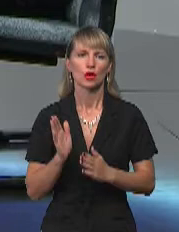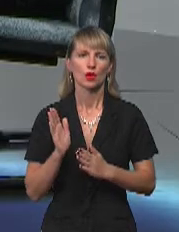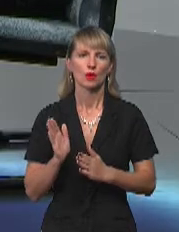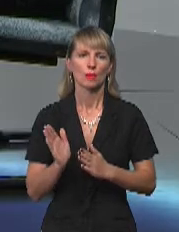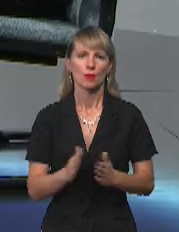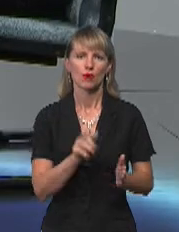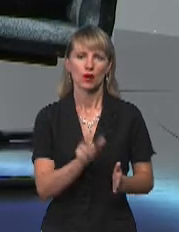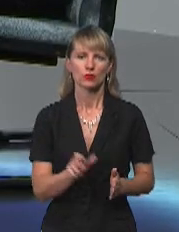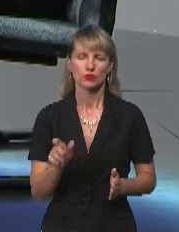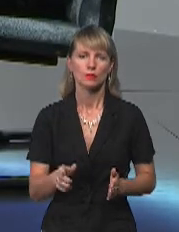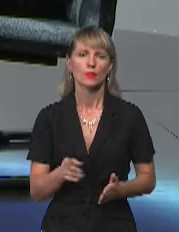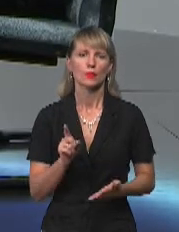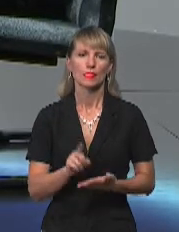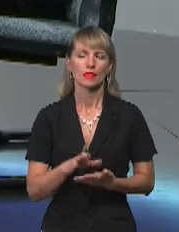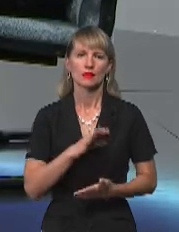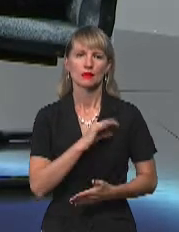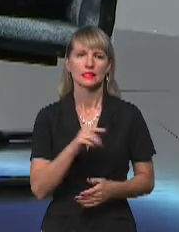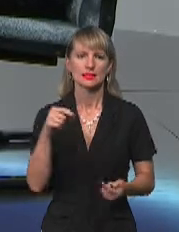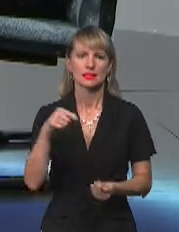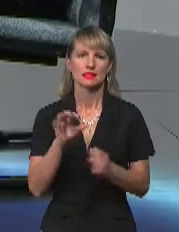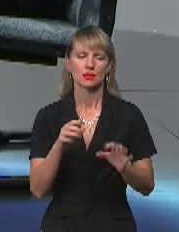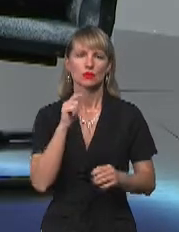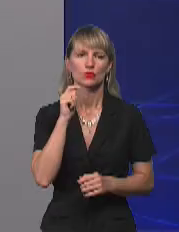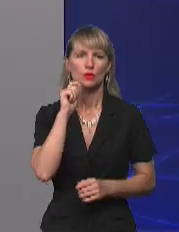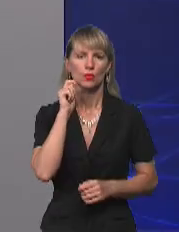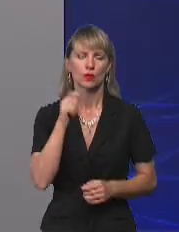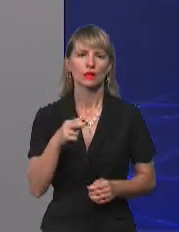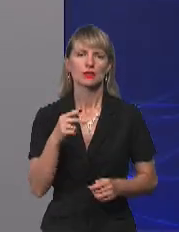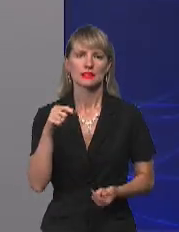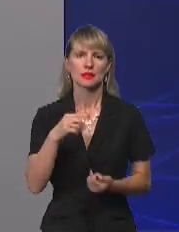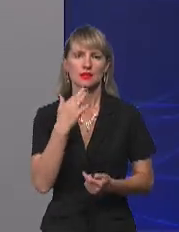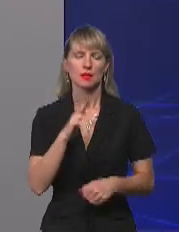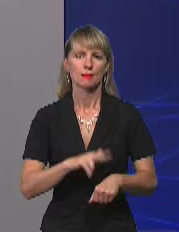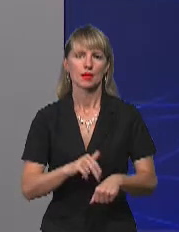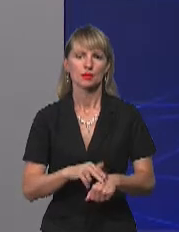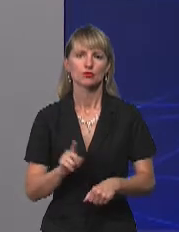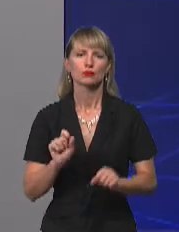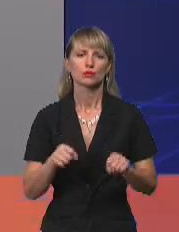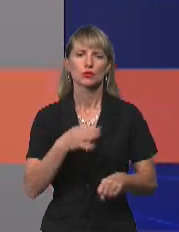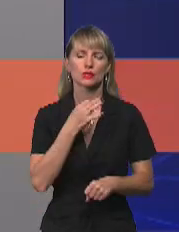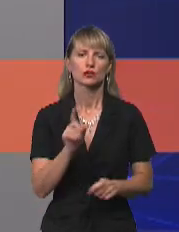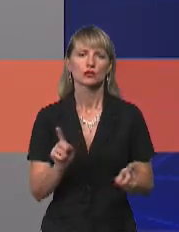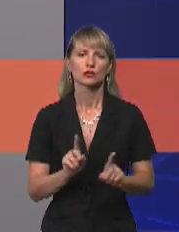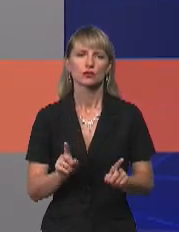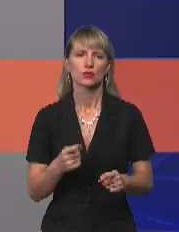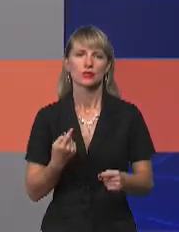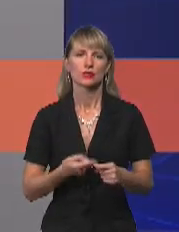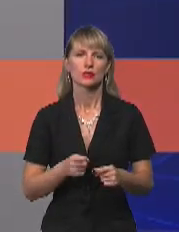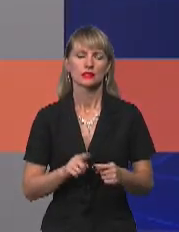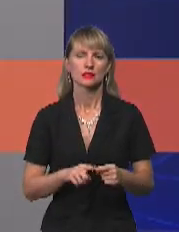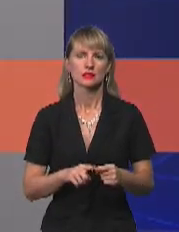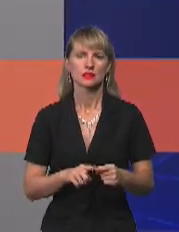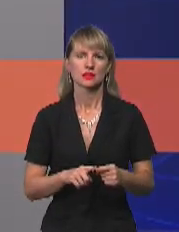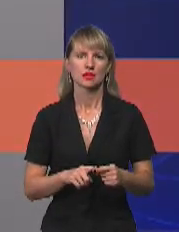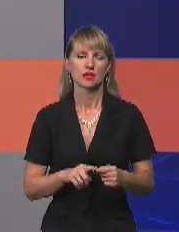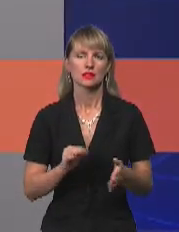використовувати повноваження згідно закону України про Національну поліцію. Що ми можемо сказати, що це відсилочна стаття,